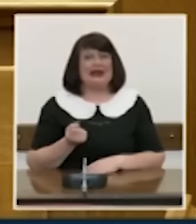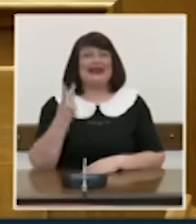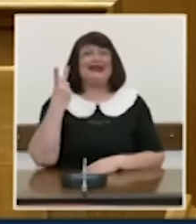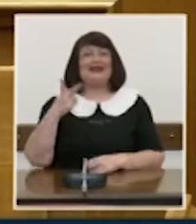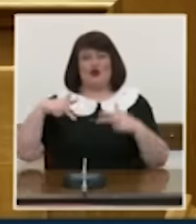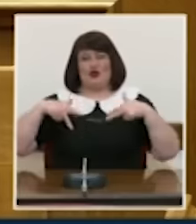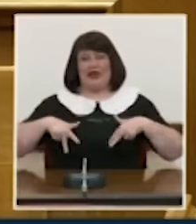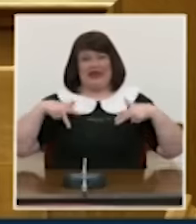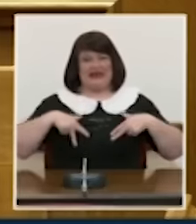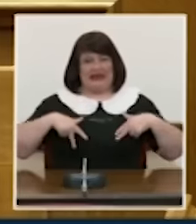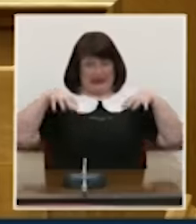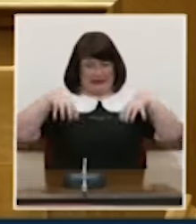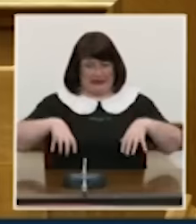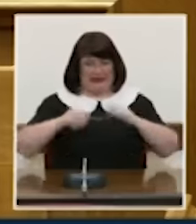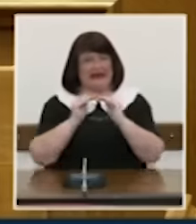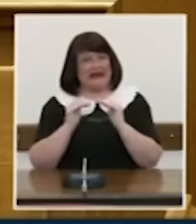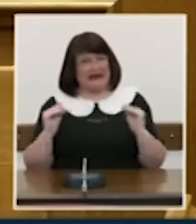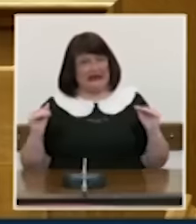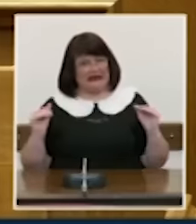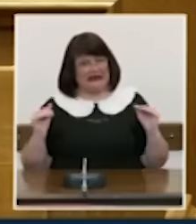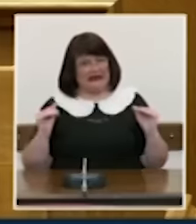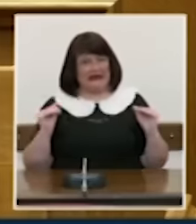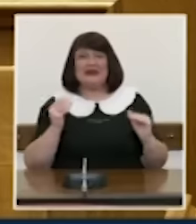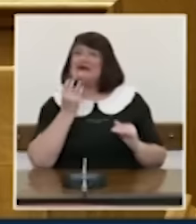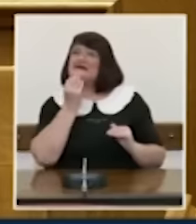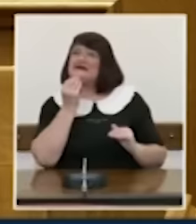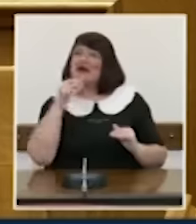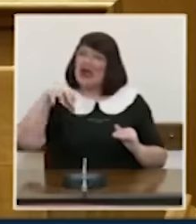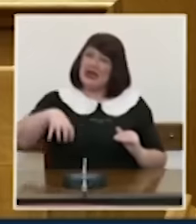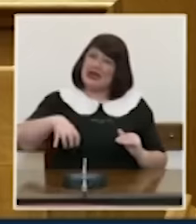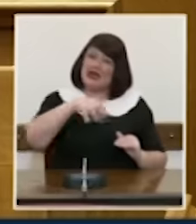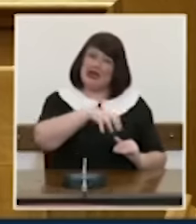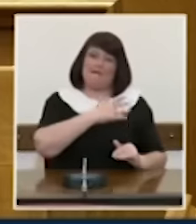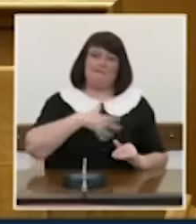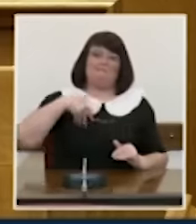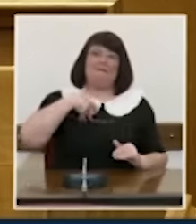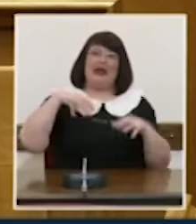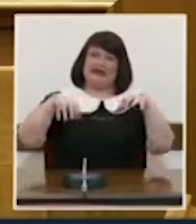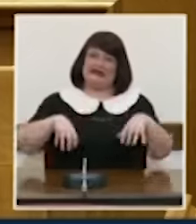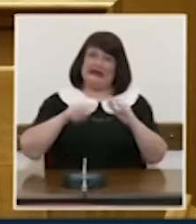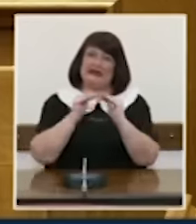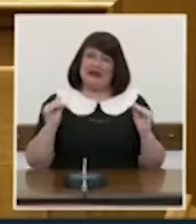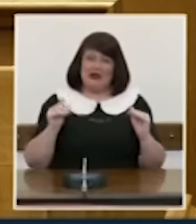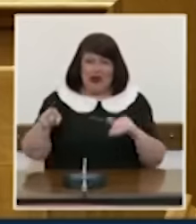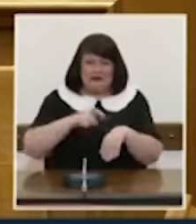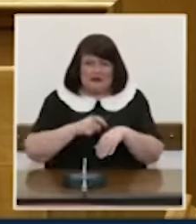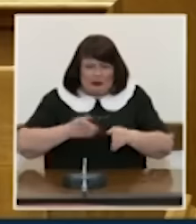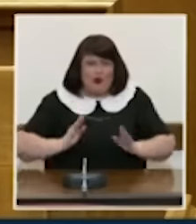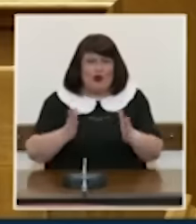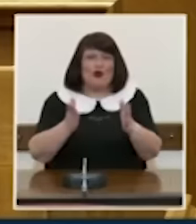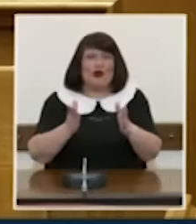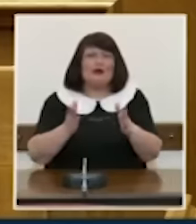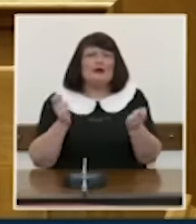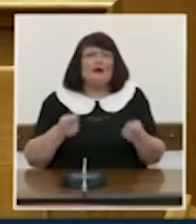να ζουν ειρηνικά δίπλα-δίπλα, Ισραήλ και Παλαιστίνης, γιατί δεν προχωράτε εδώ και τώρα να γίνει